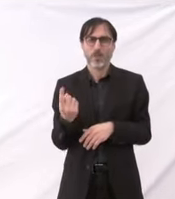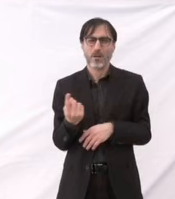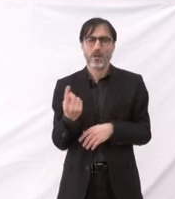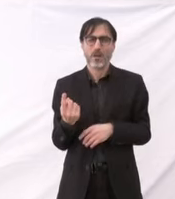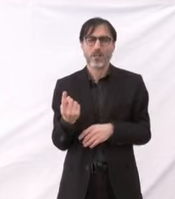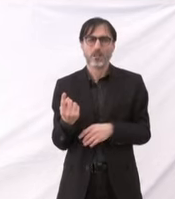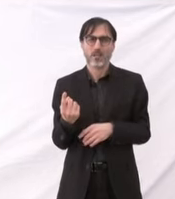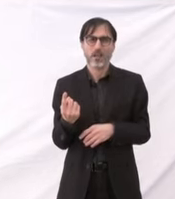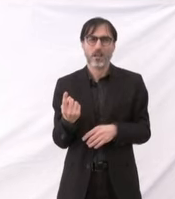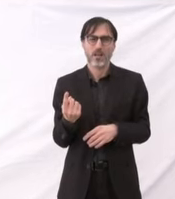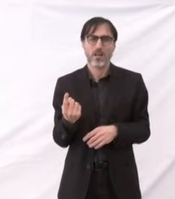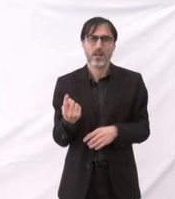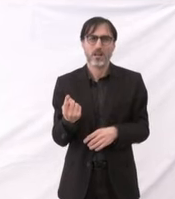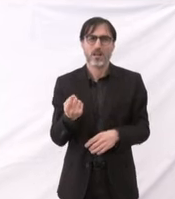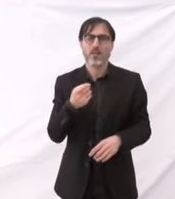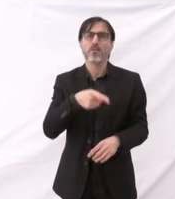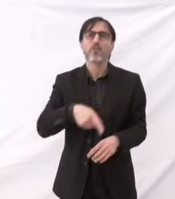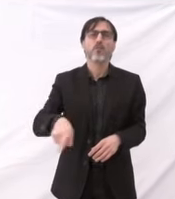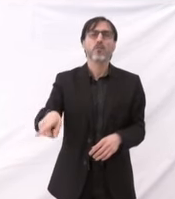Voi cari